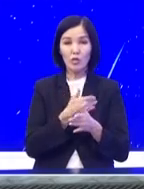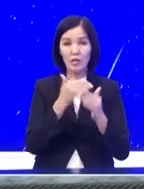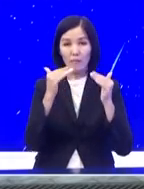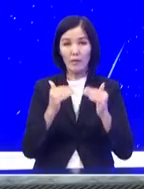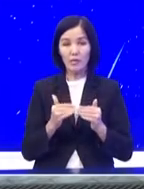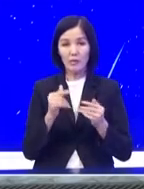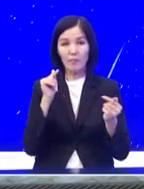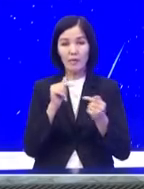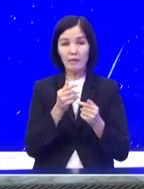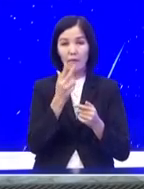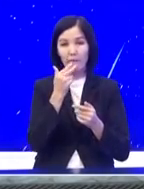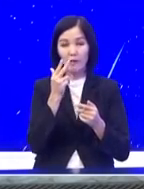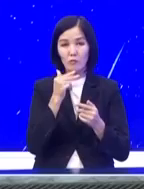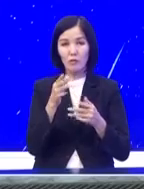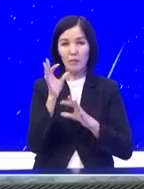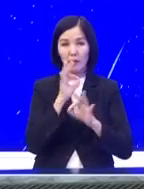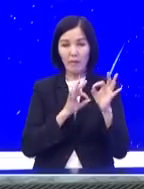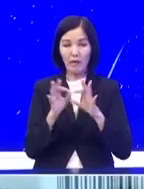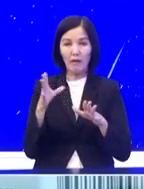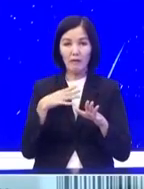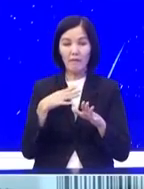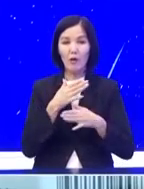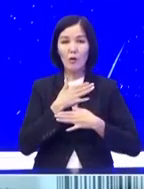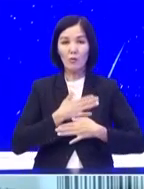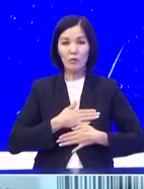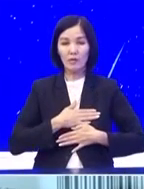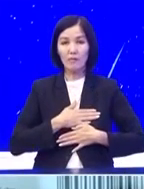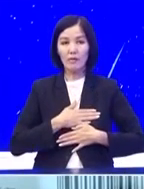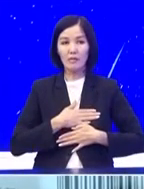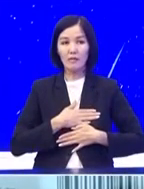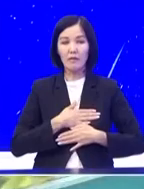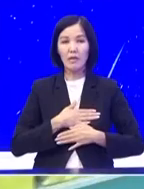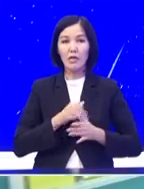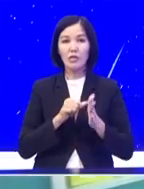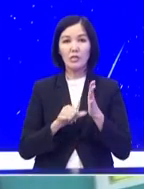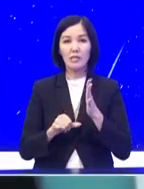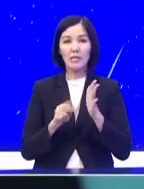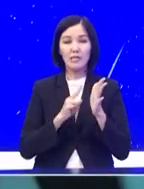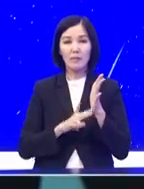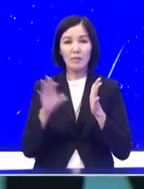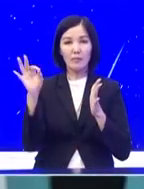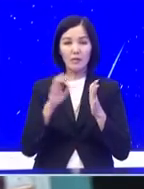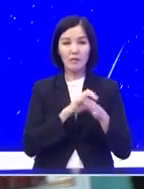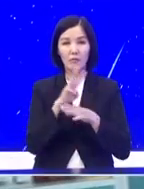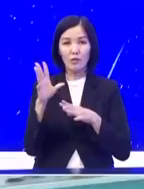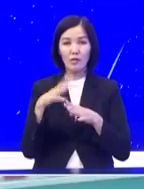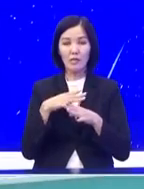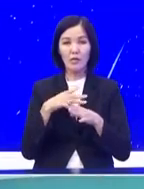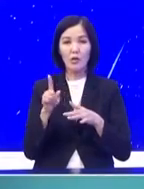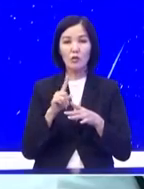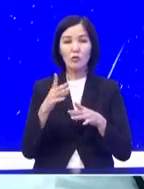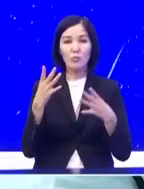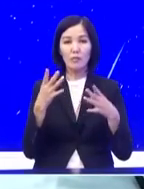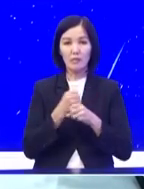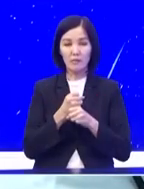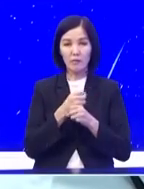и противовирусных препаратов. Потребность населения удовлетворена на 65-70%, говорят специалисты. Чтобы избежать дефицита и